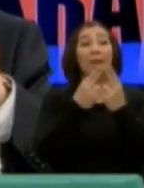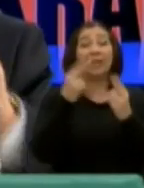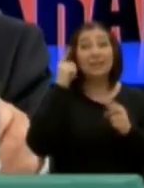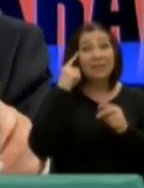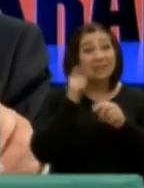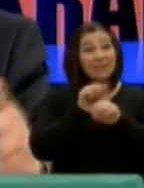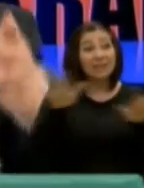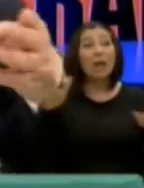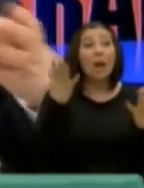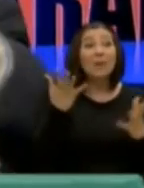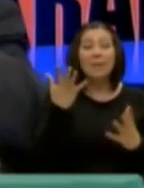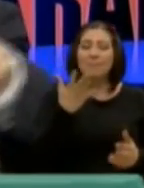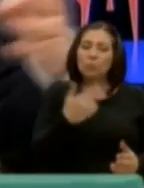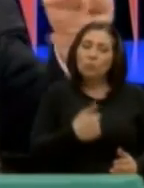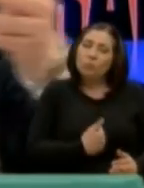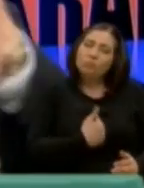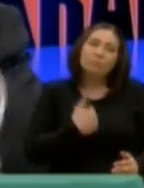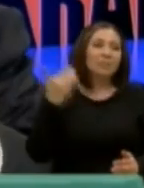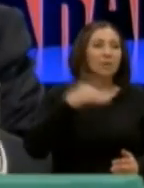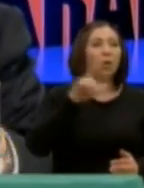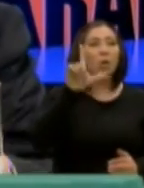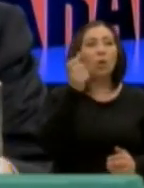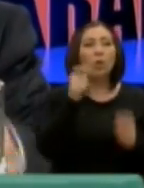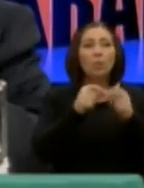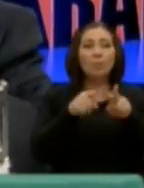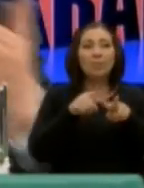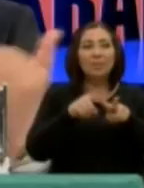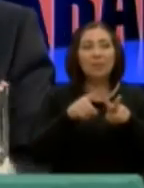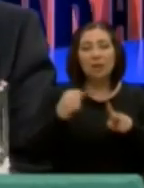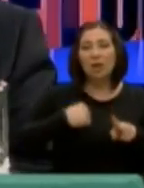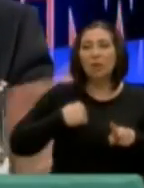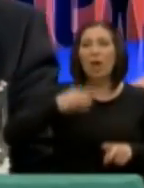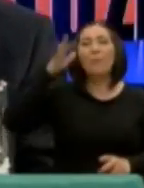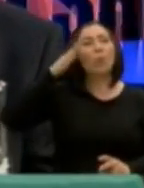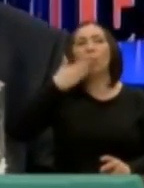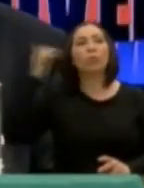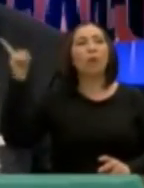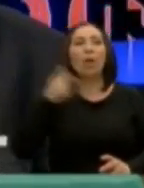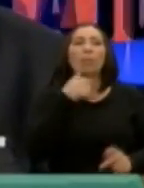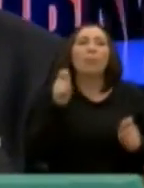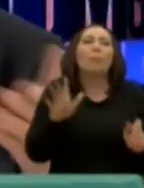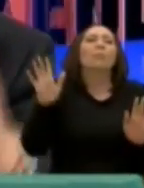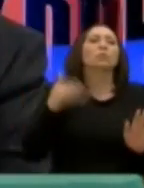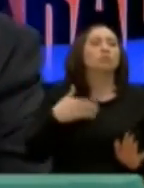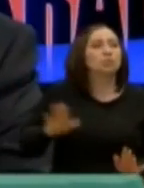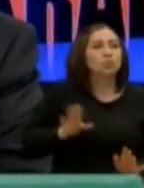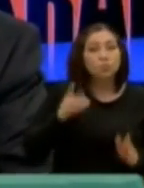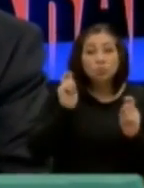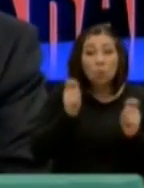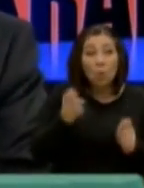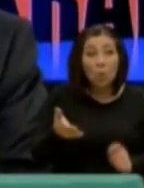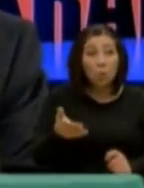Ama sanatçılar. Niye dediğim gibi Lübnan'da Samedi vardı, oğlu Kanada'da, Amerika'da okudu. Adam yapmıyor çocuğum diyor. Çünkü zor